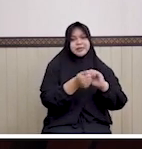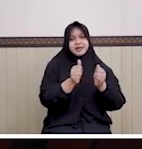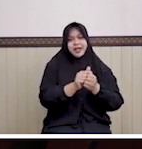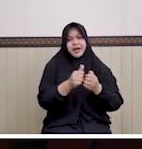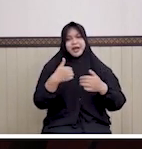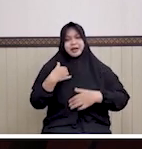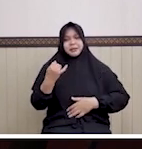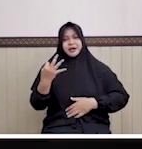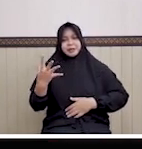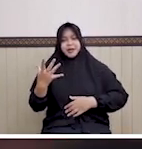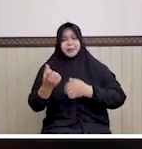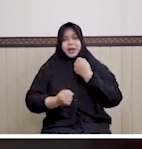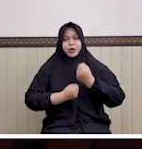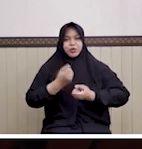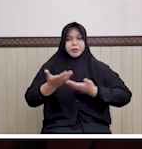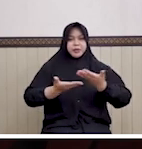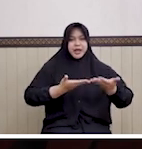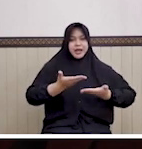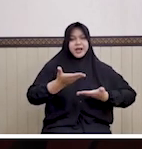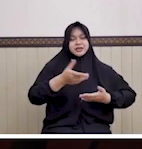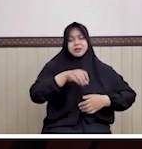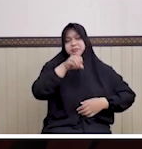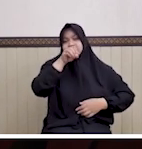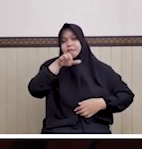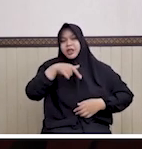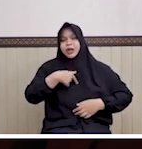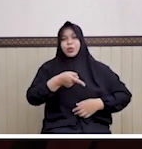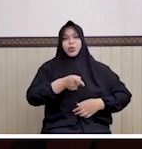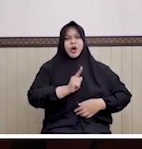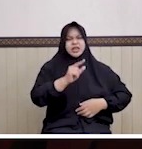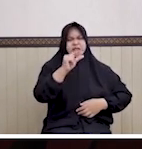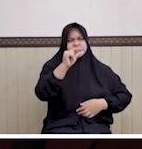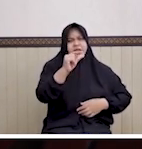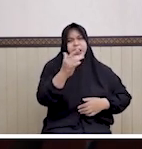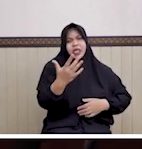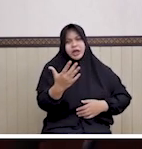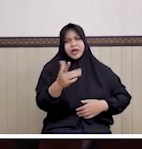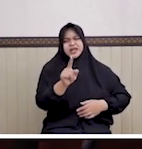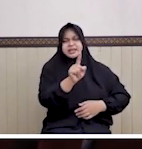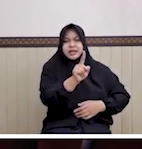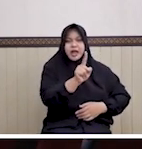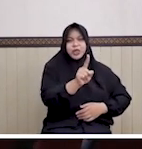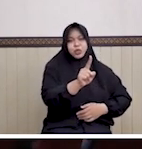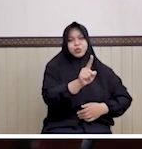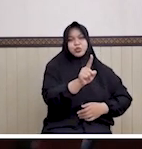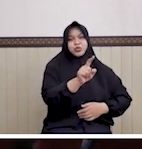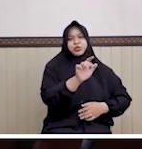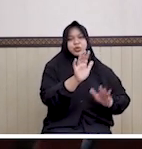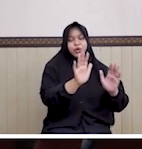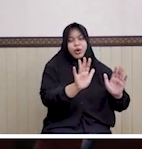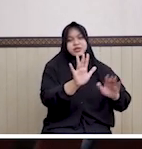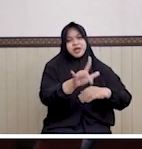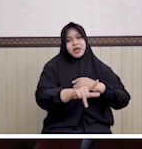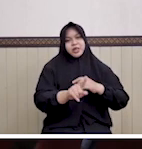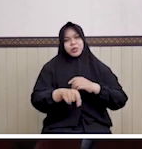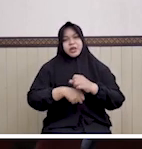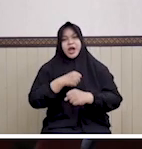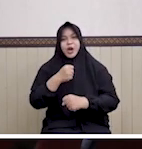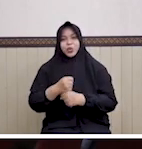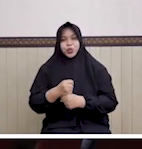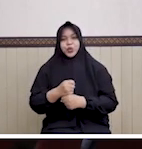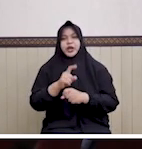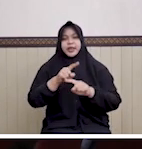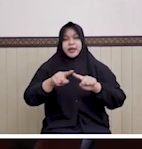saya bilang itu adalah hak sekecil apapun walaupun hanya satu dalam satu tahun tetapi